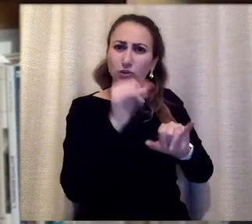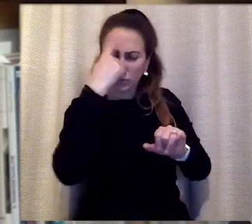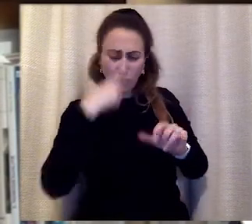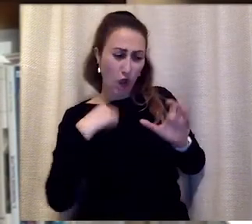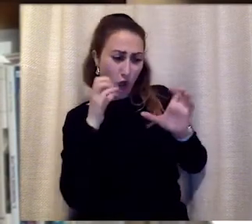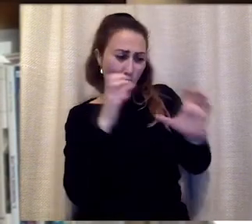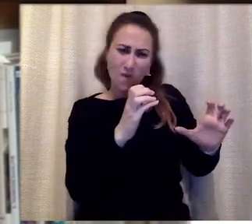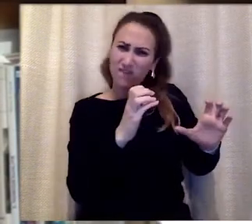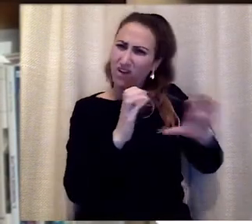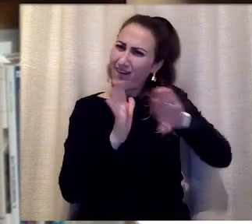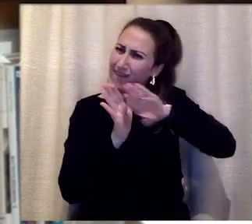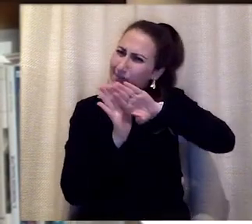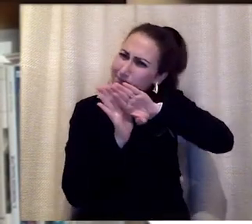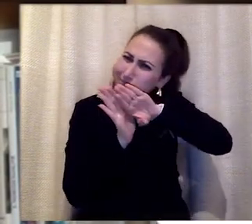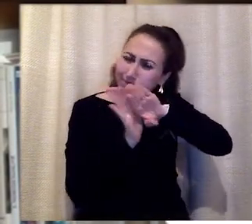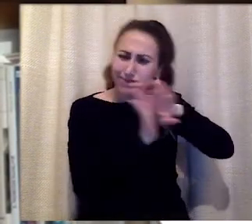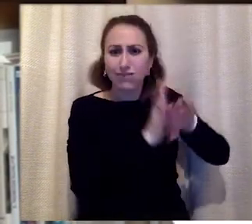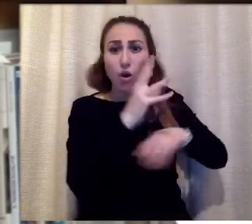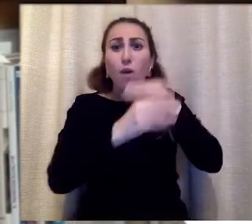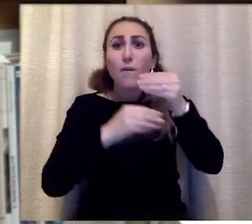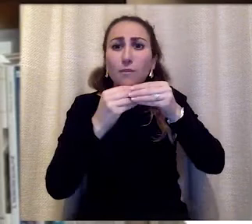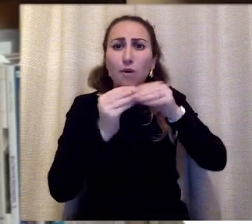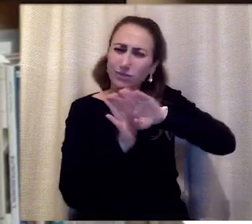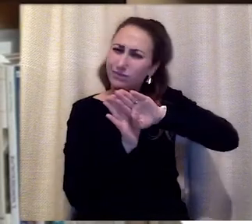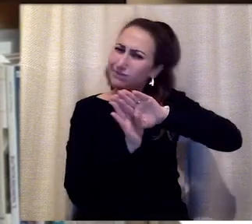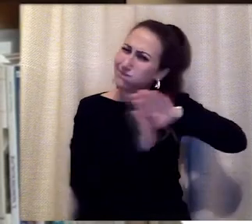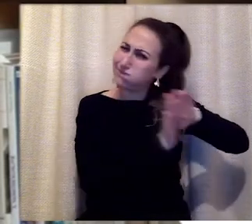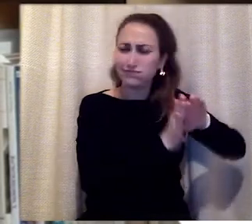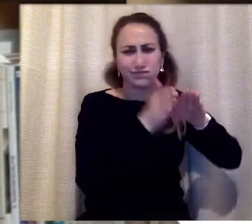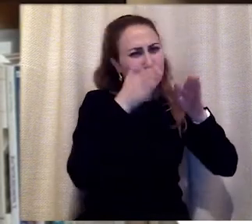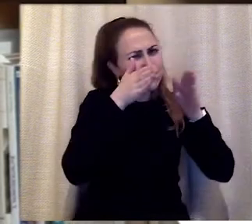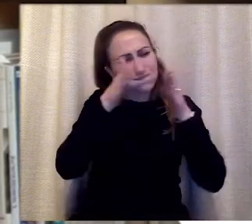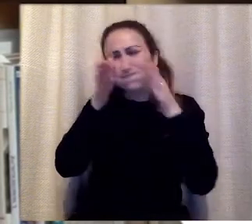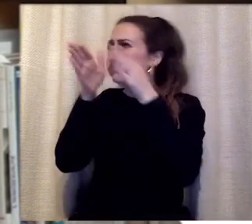celui qui nous donne la vie et la vraie vie.